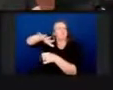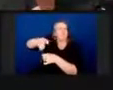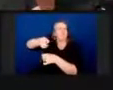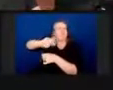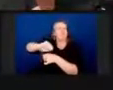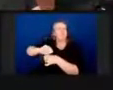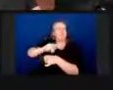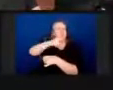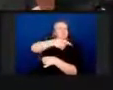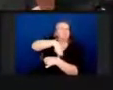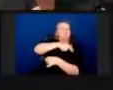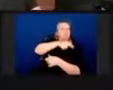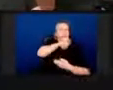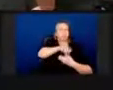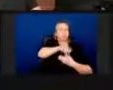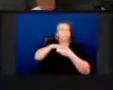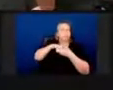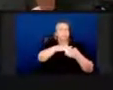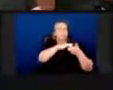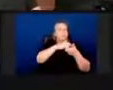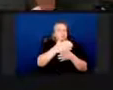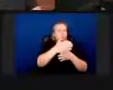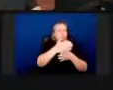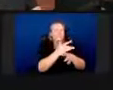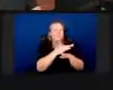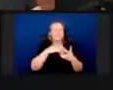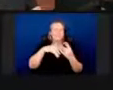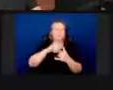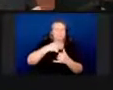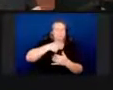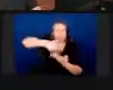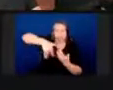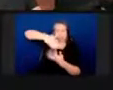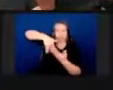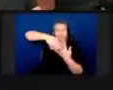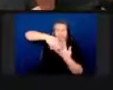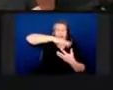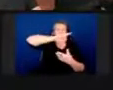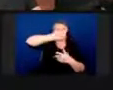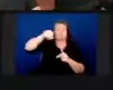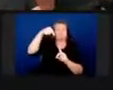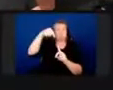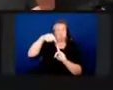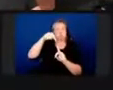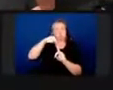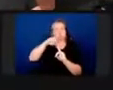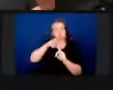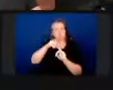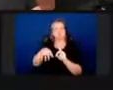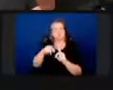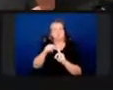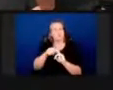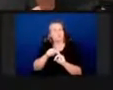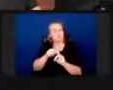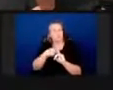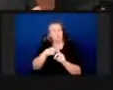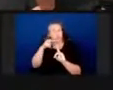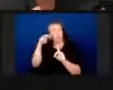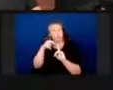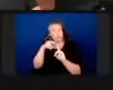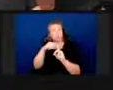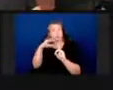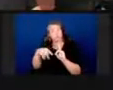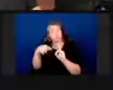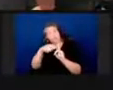mchakato huu. Na tumeona ya kuwa kazi ambayo tumefanya haihusu tu mambo ya